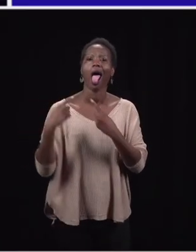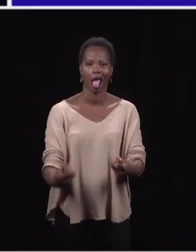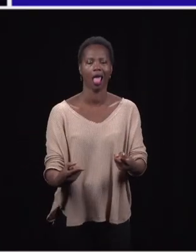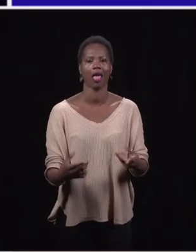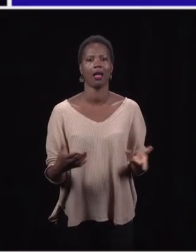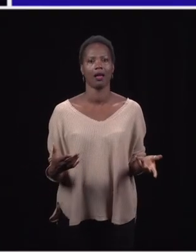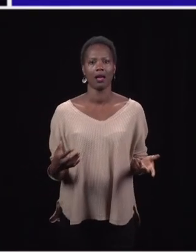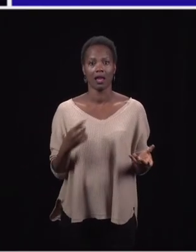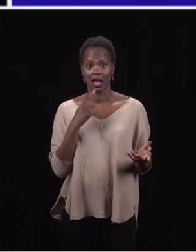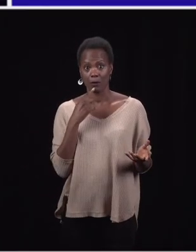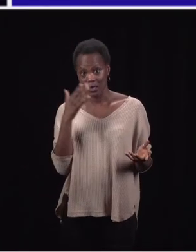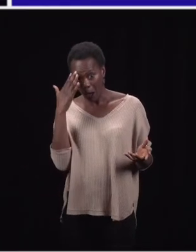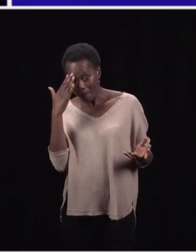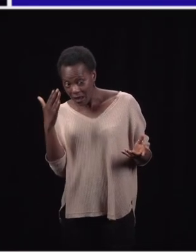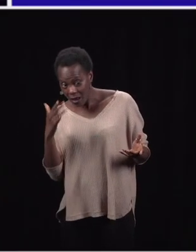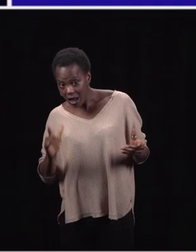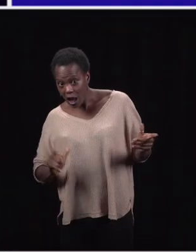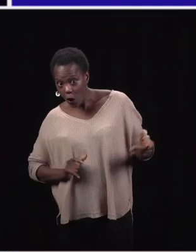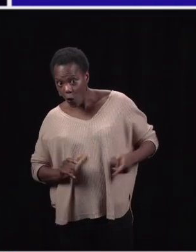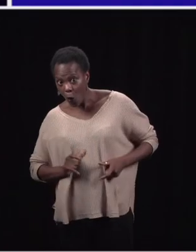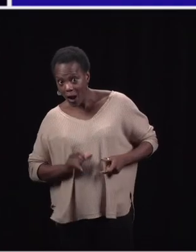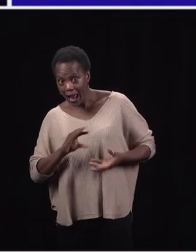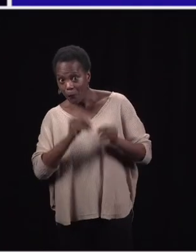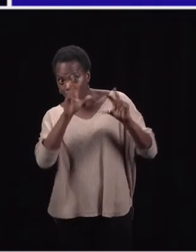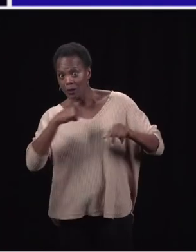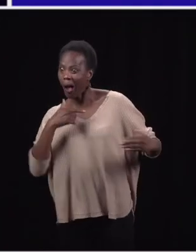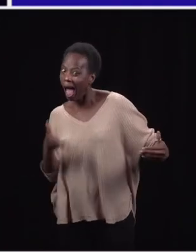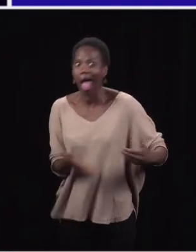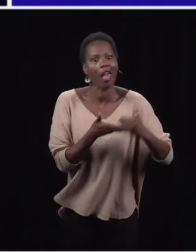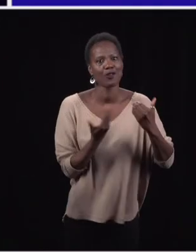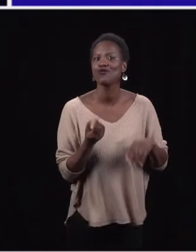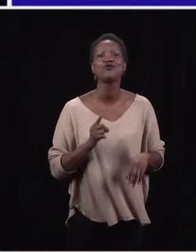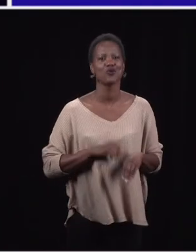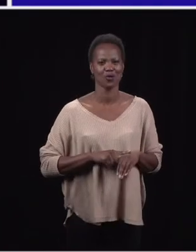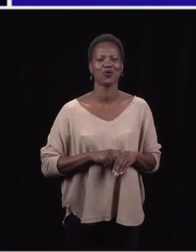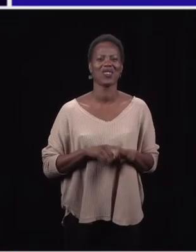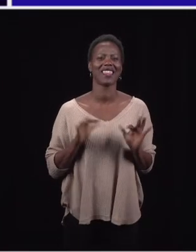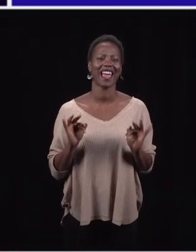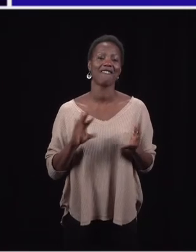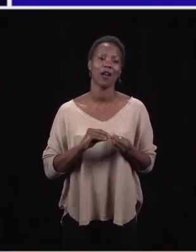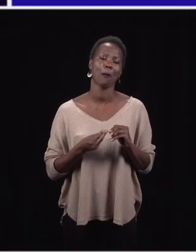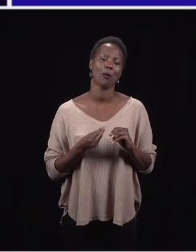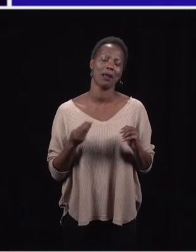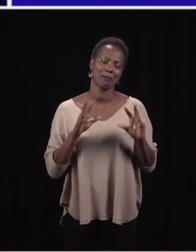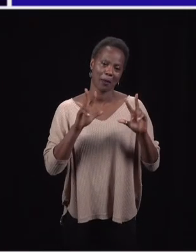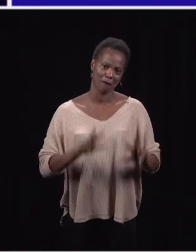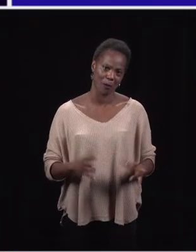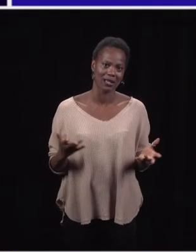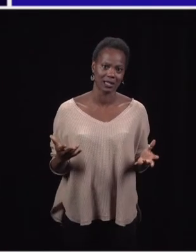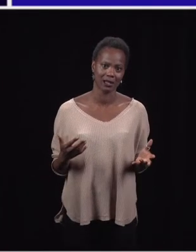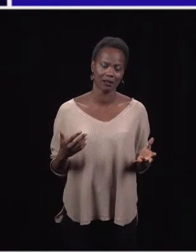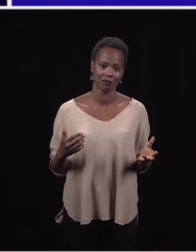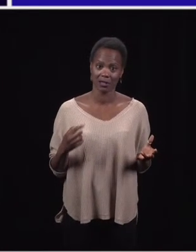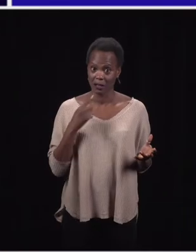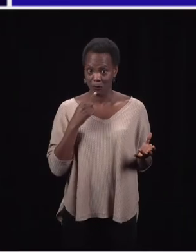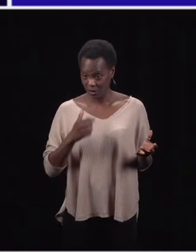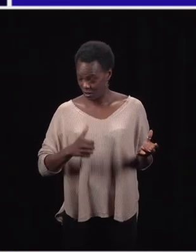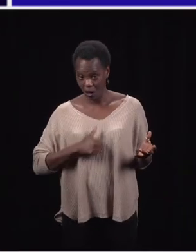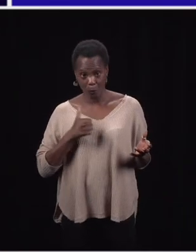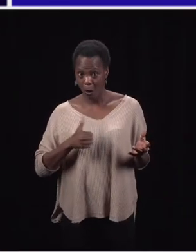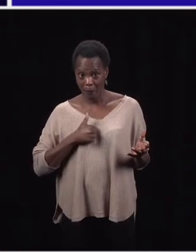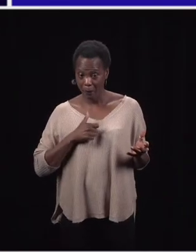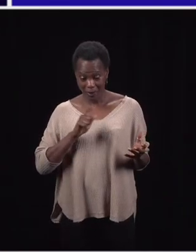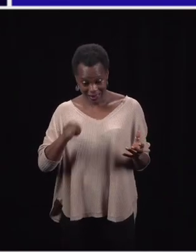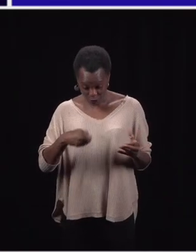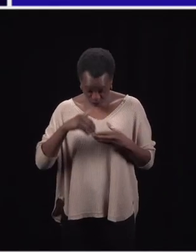la moindre occasion d'aider mes collègues je sautais dessus alors souvent pour des problèmes informatiques donc sans le savoir j'avais une appétence naturelle